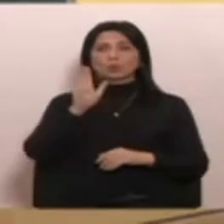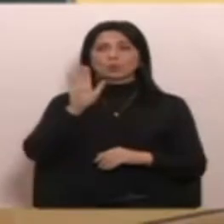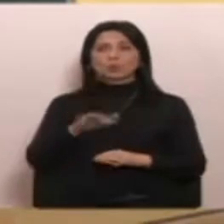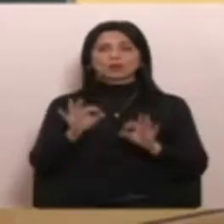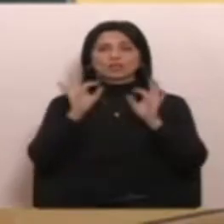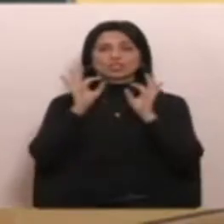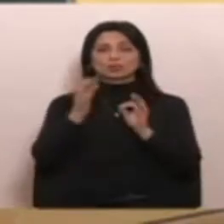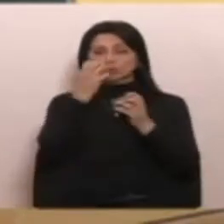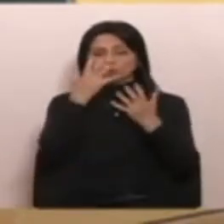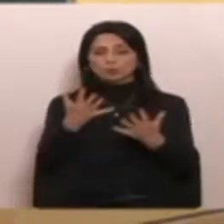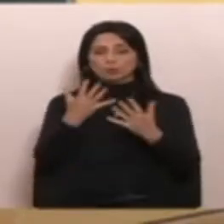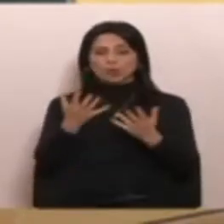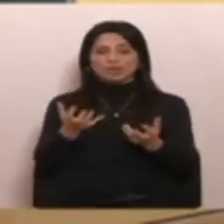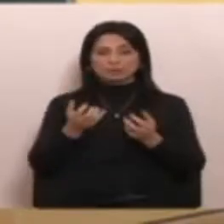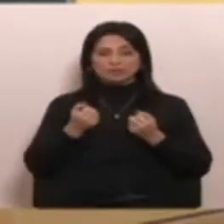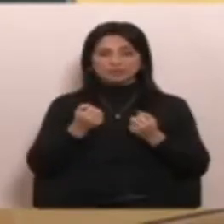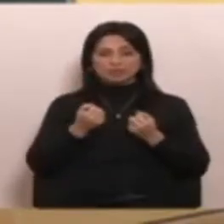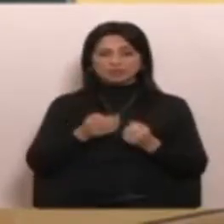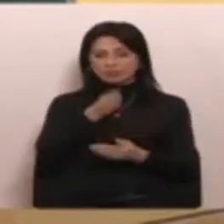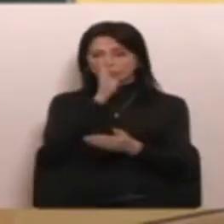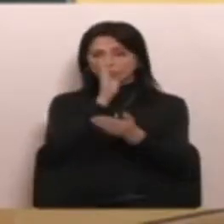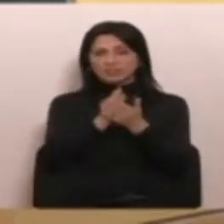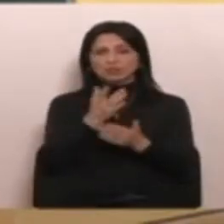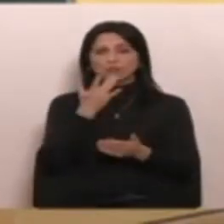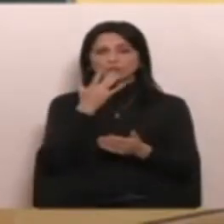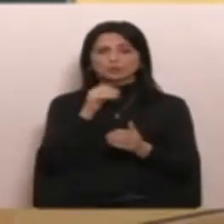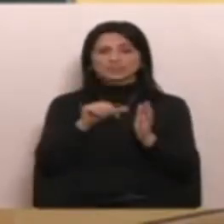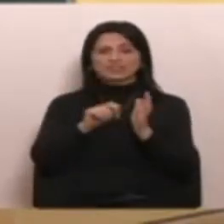ობიექტური სურათი მივიღოთ პირდაპირი უცხოურ